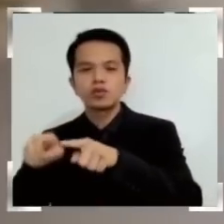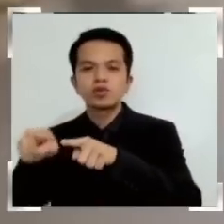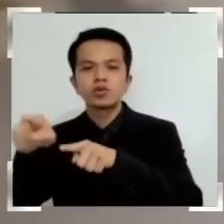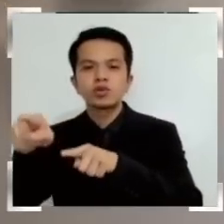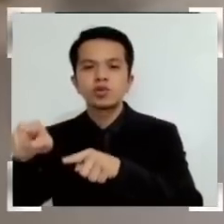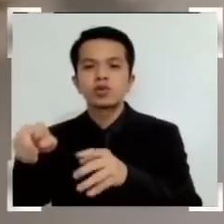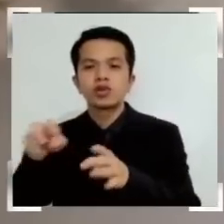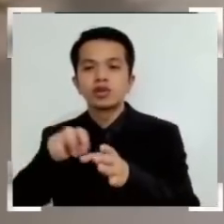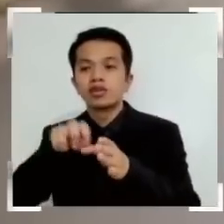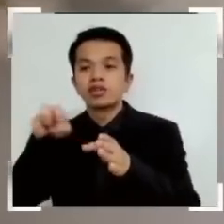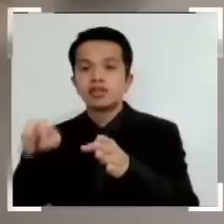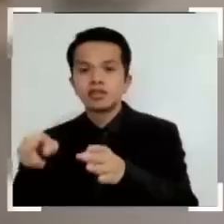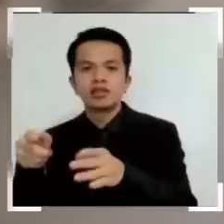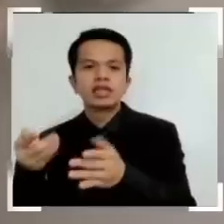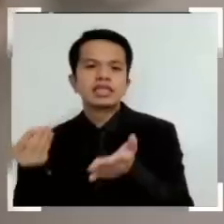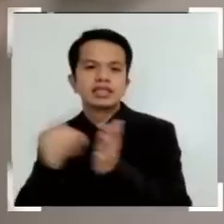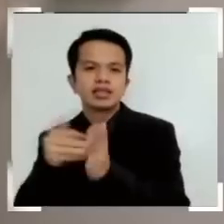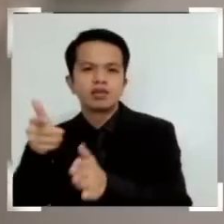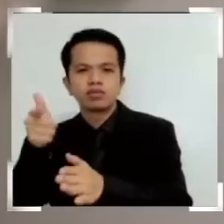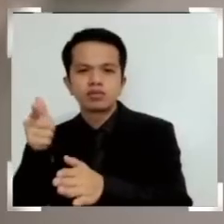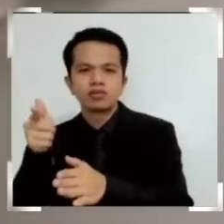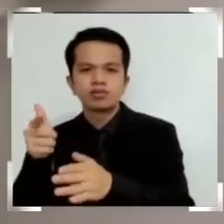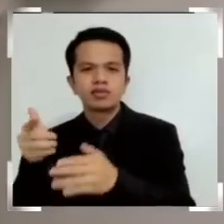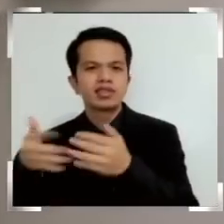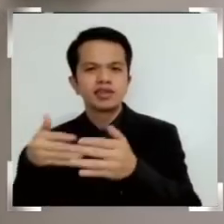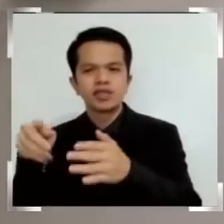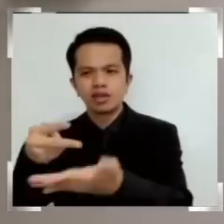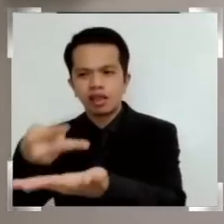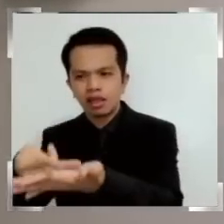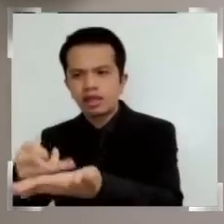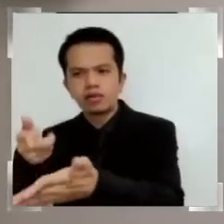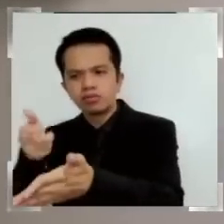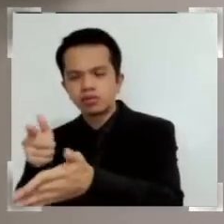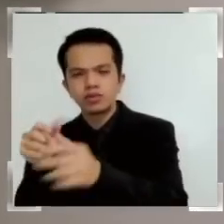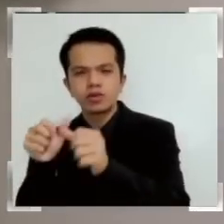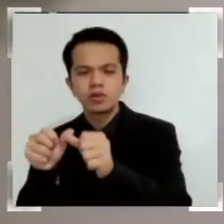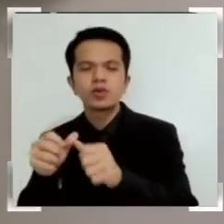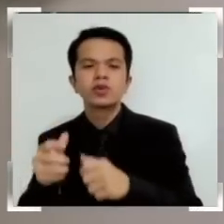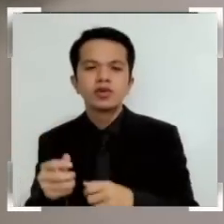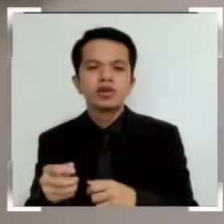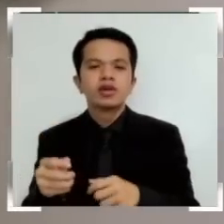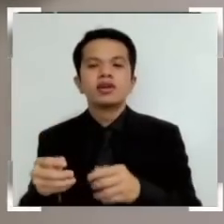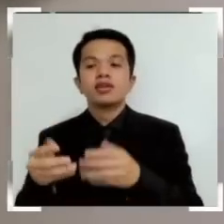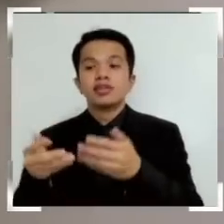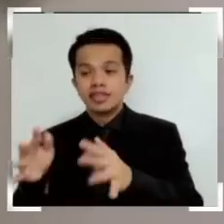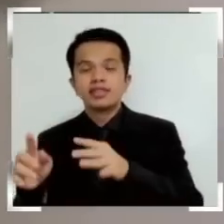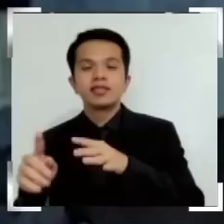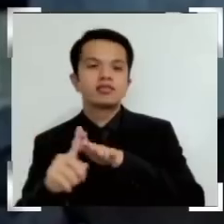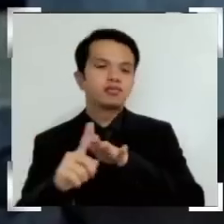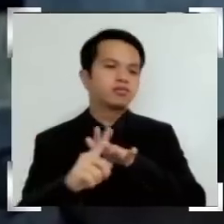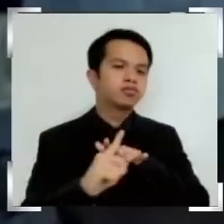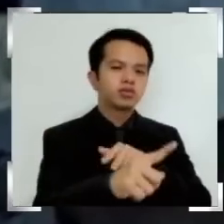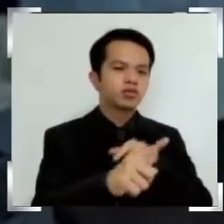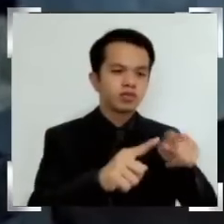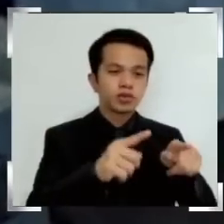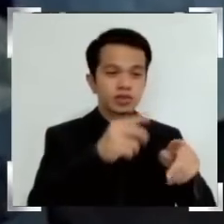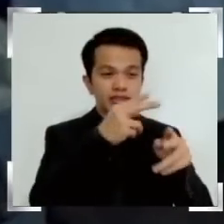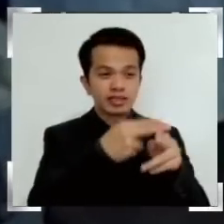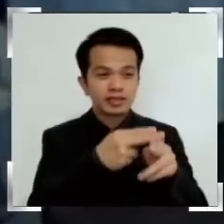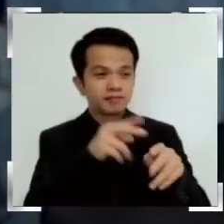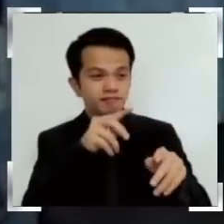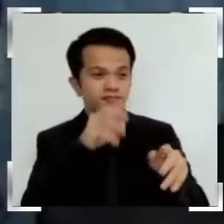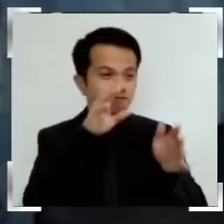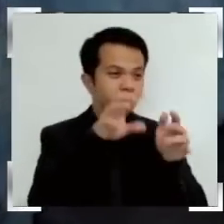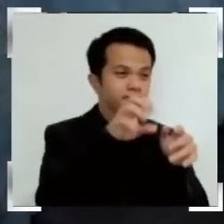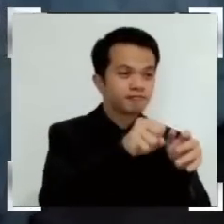at binaril ulit ang biktima kahit natumba na siya. Agad na tumakas ang mga salarin na hindi pa tukoy ang pagkakakilanlan. Dito na rin sa ospital